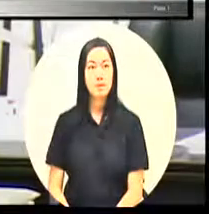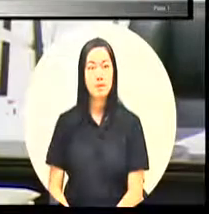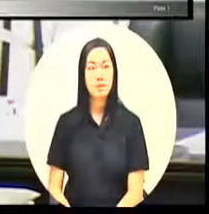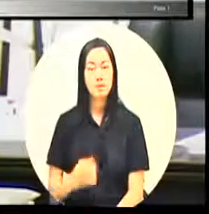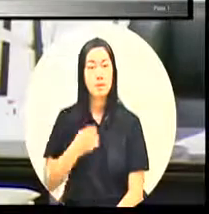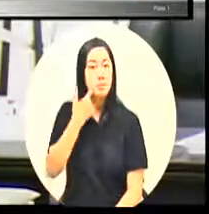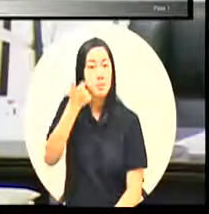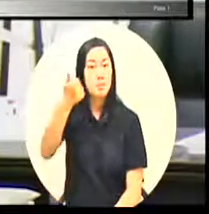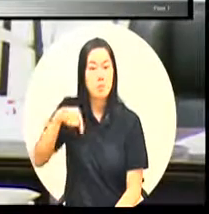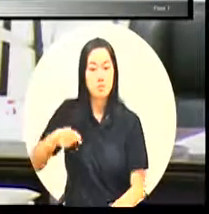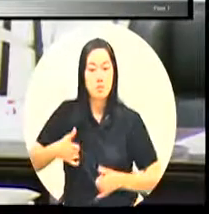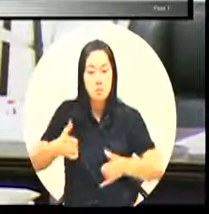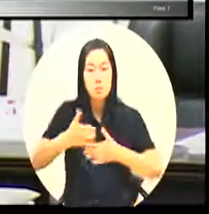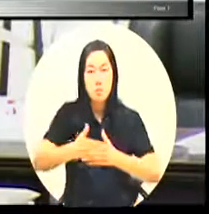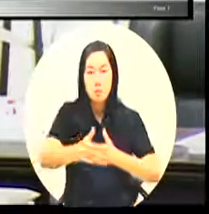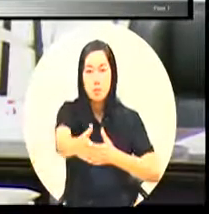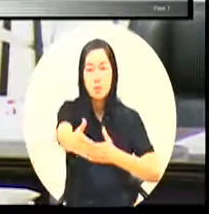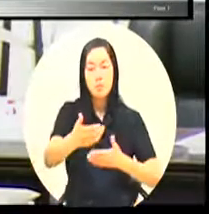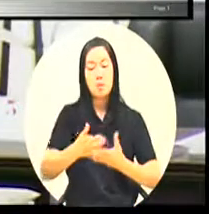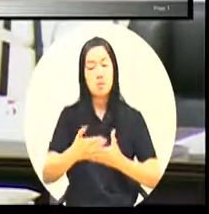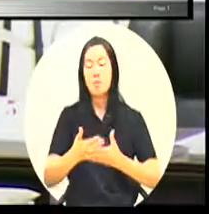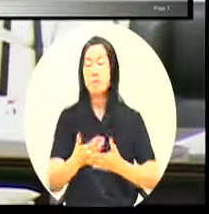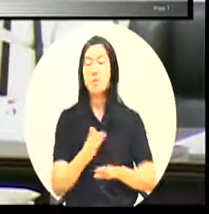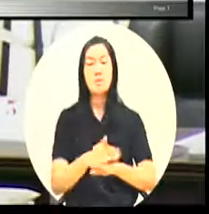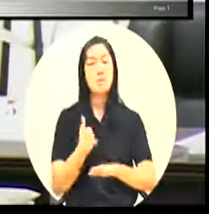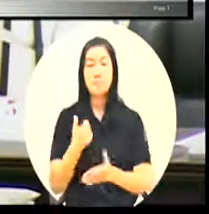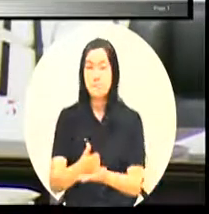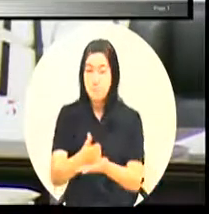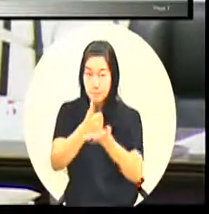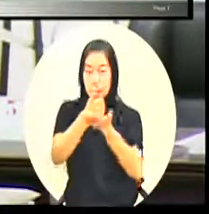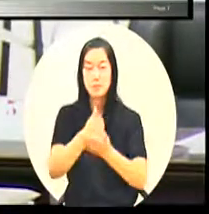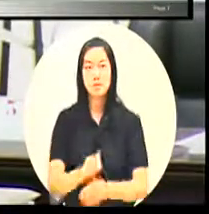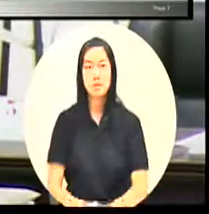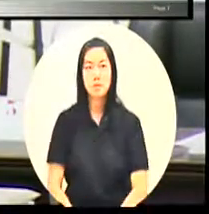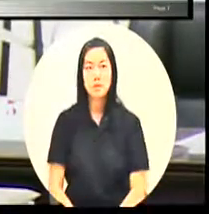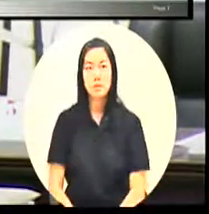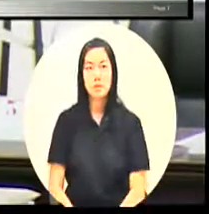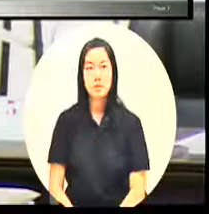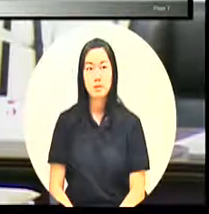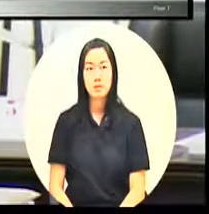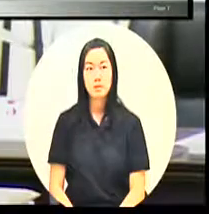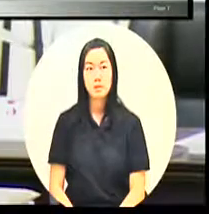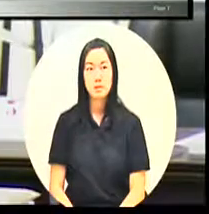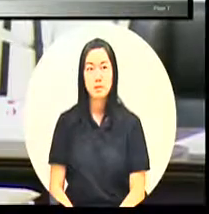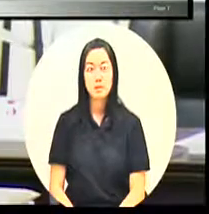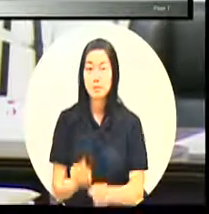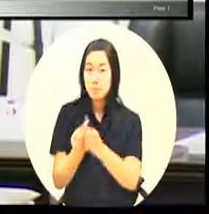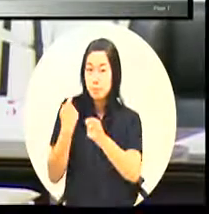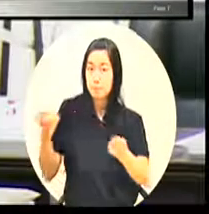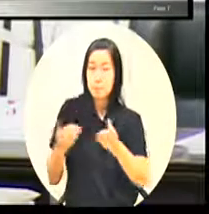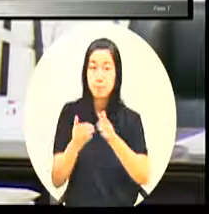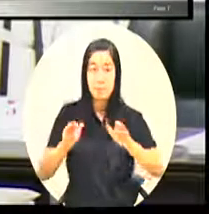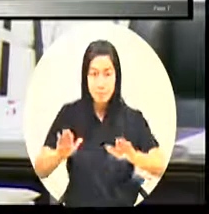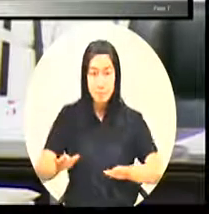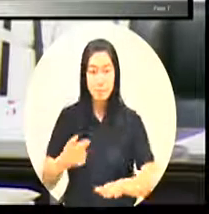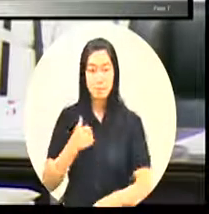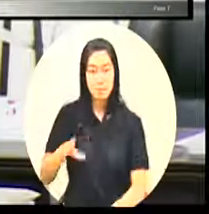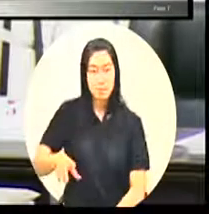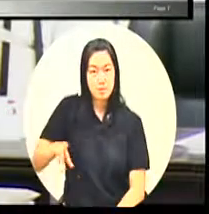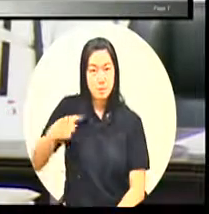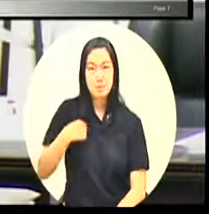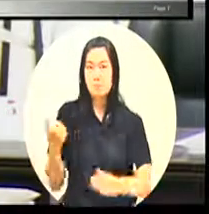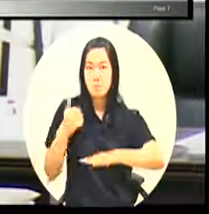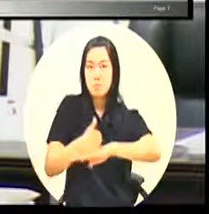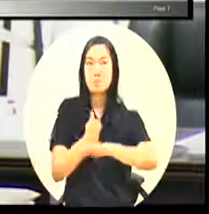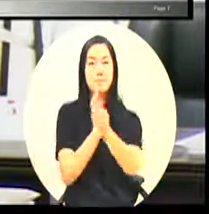走了并无孤单，真有尊严。对去年到今这是第一届大